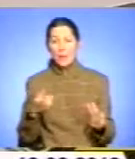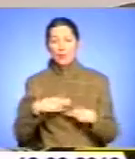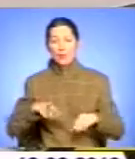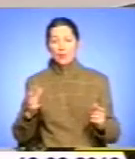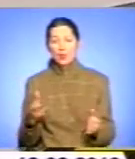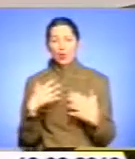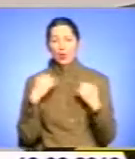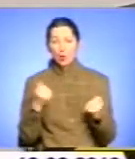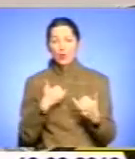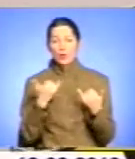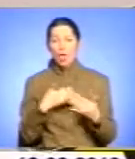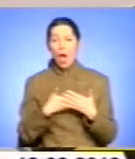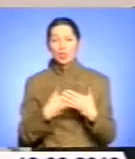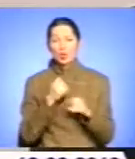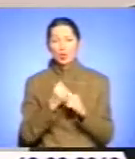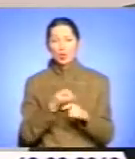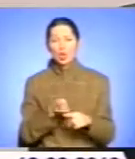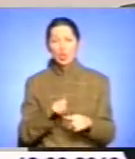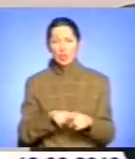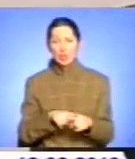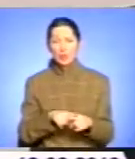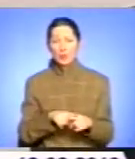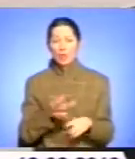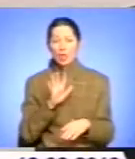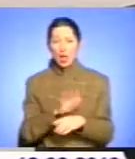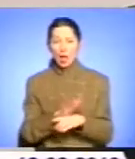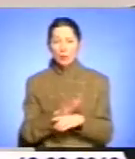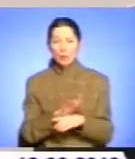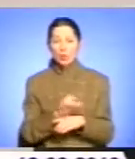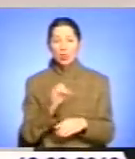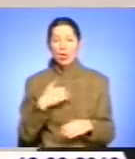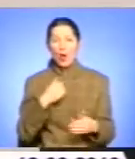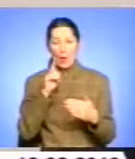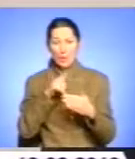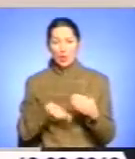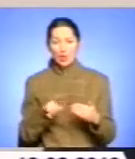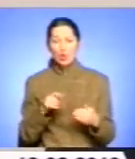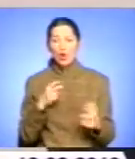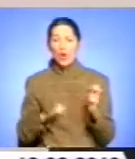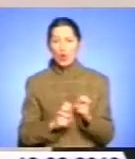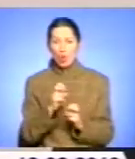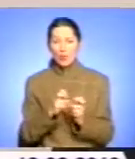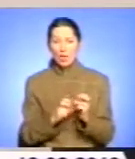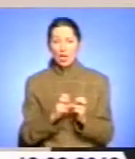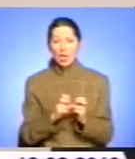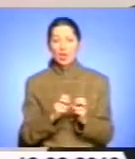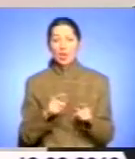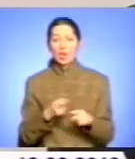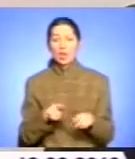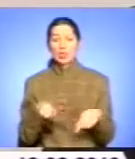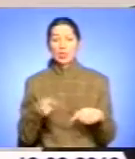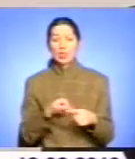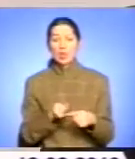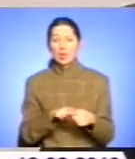здоров'я сьогодні активно працює над цим наказом. І я впевнений, що виробники даних